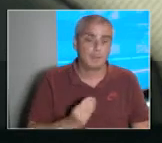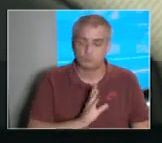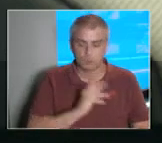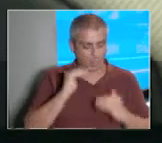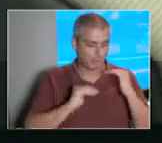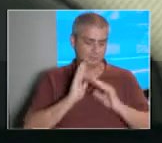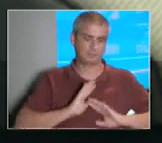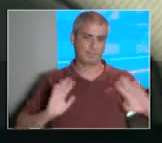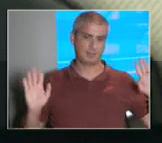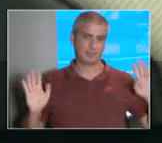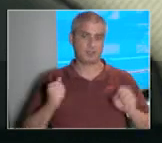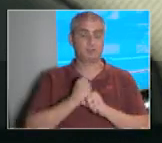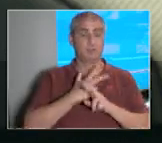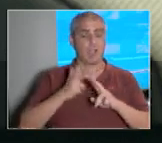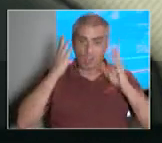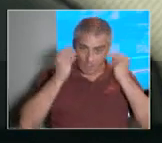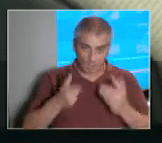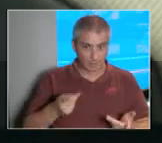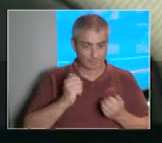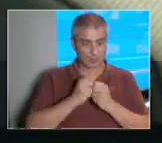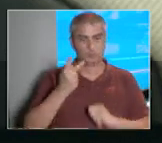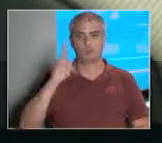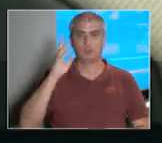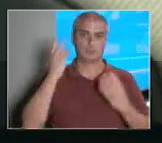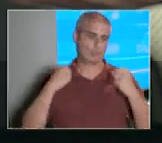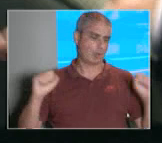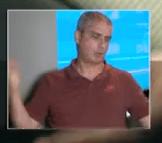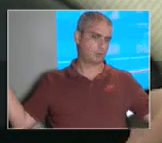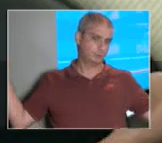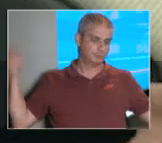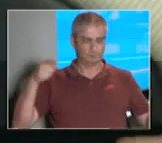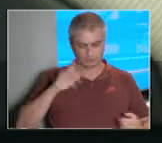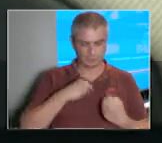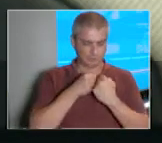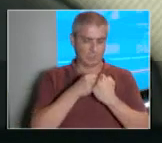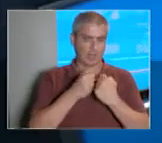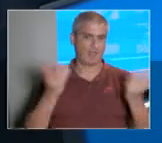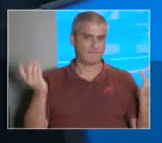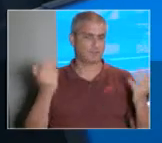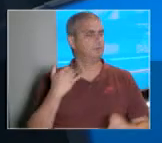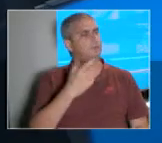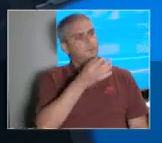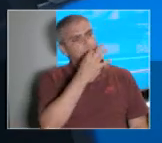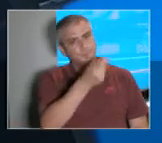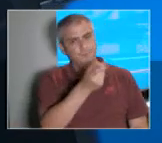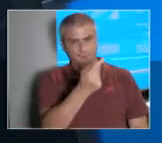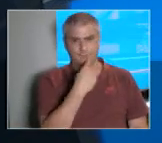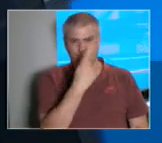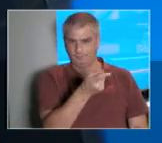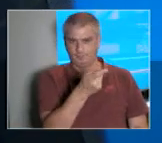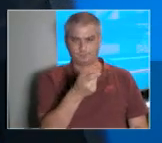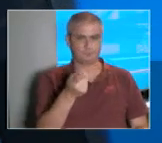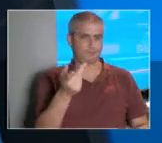לא סימטרי, עושים אותו רק בציבור החרדי, או יותר משהו חילוני, ועל זה אני צריך להיאבק. אוקיי, עכשיו אני רוצה לשאול אותך, תיארת מקודם את הכעס